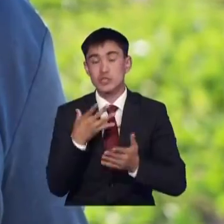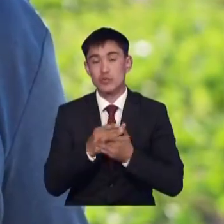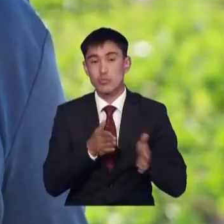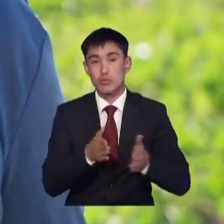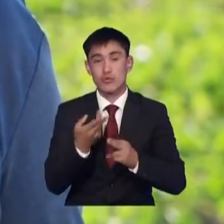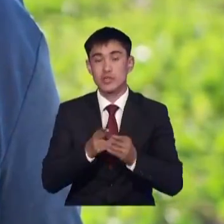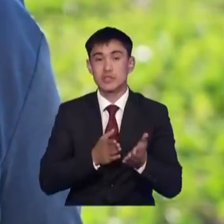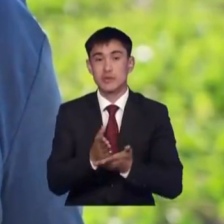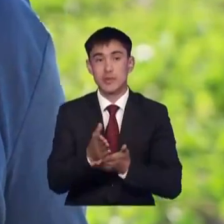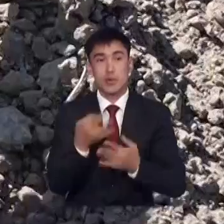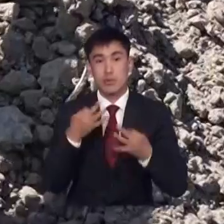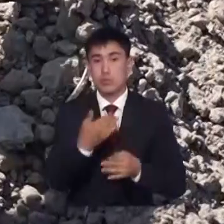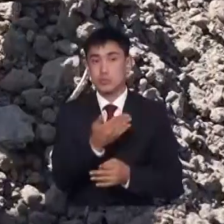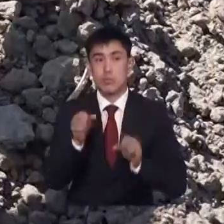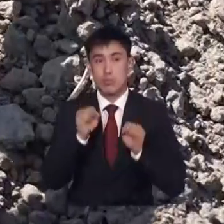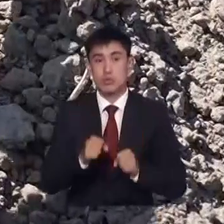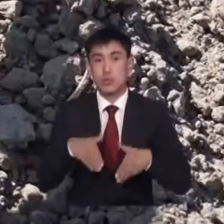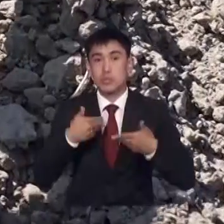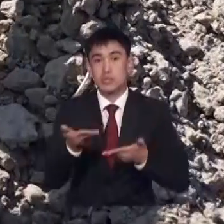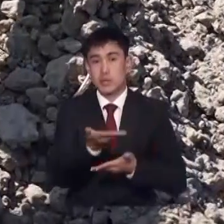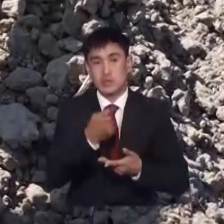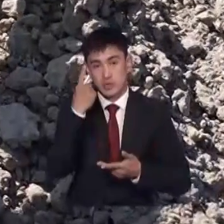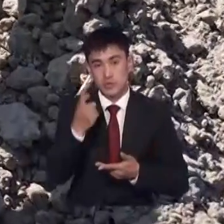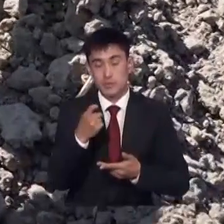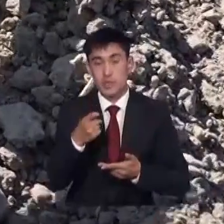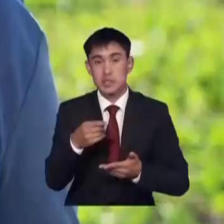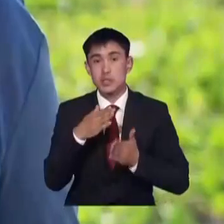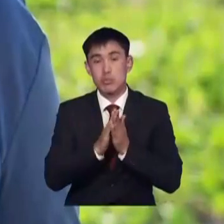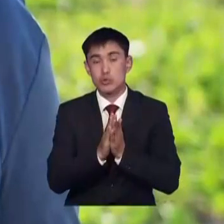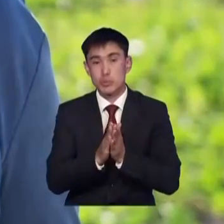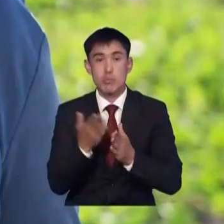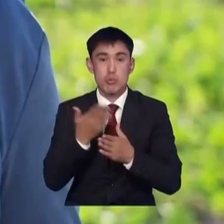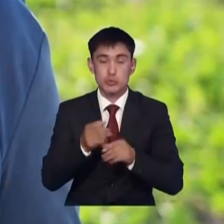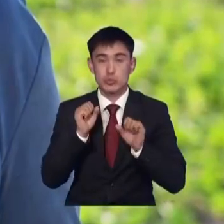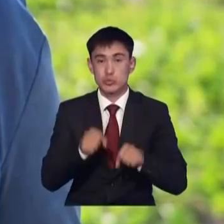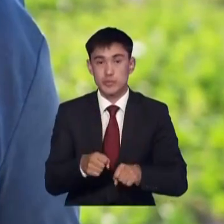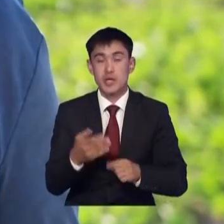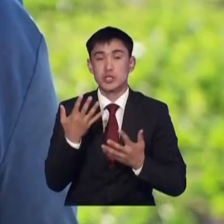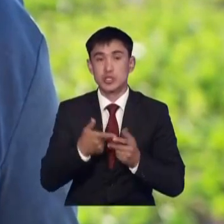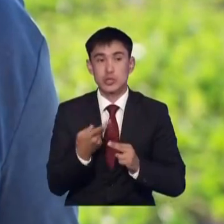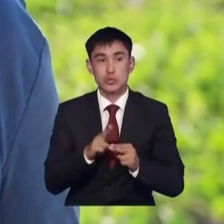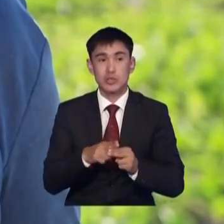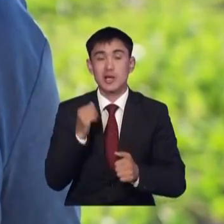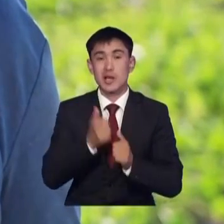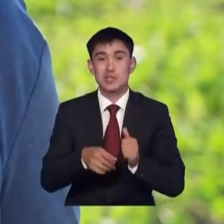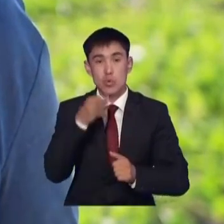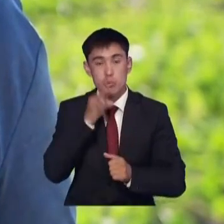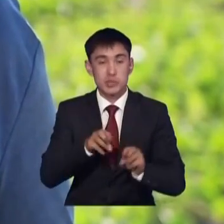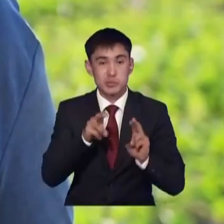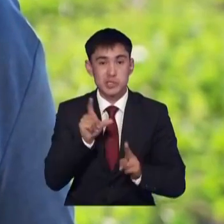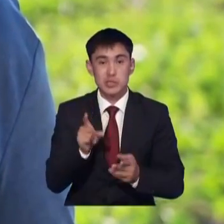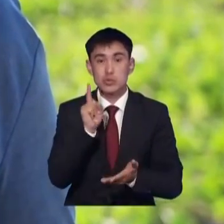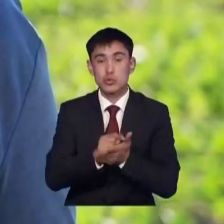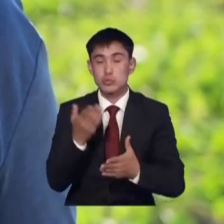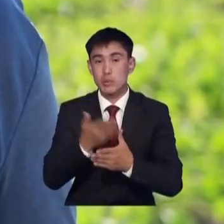путь в этой сфере любой из них может обратиться ко мне за советом за просьбой или помощью Я считаю что каждый опытный специалист